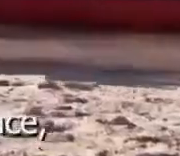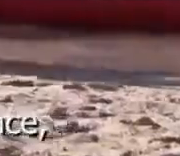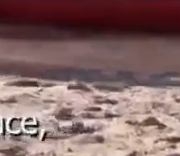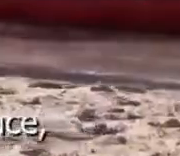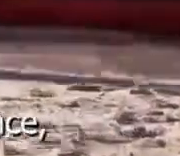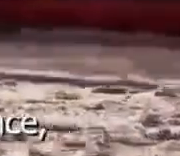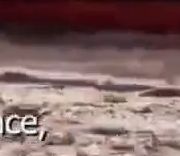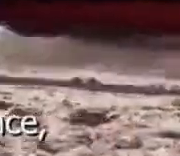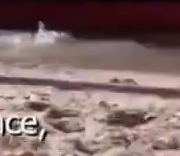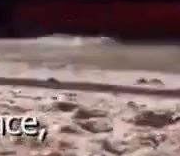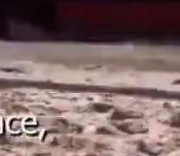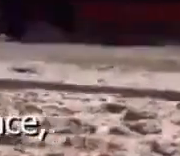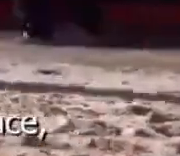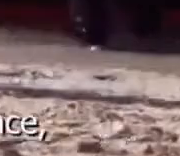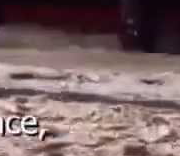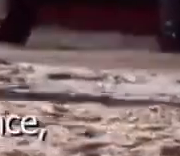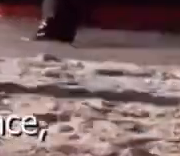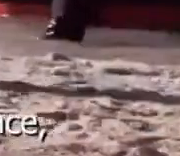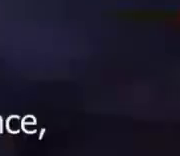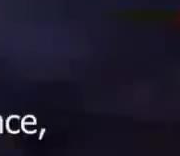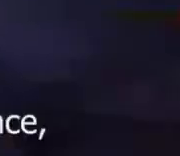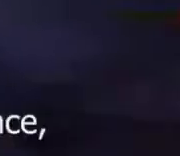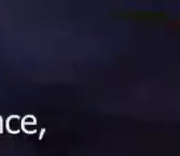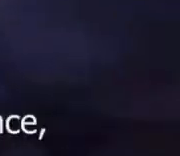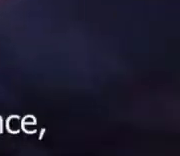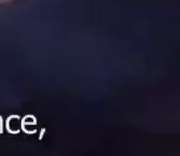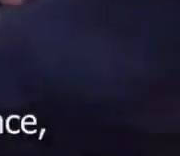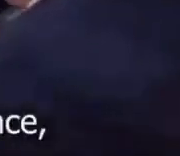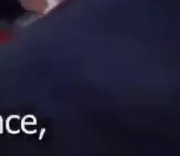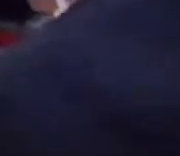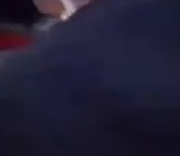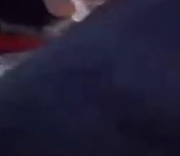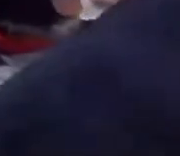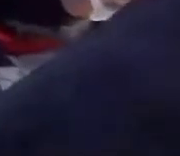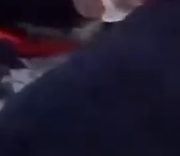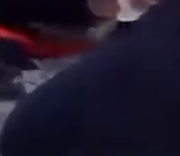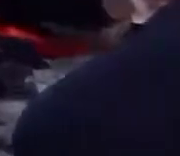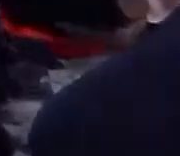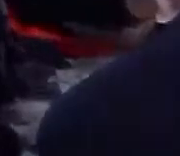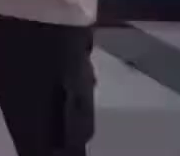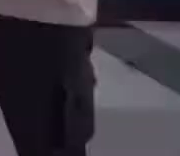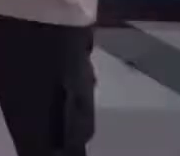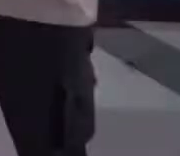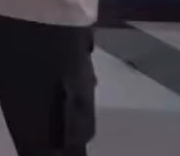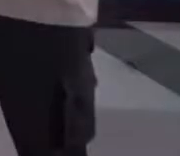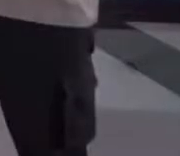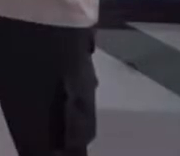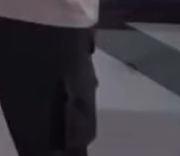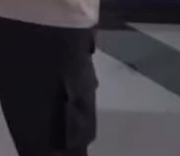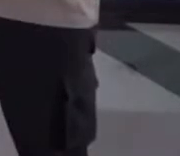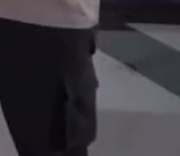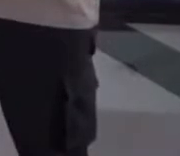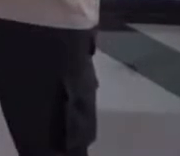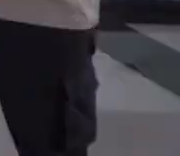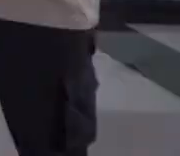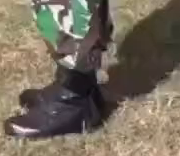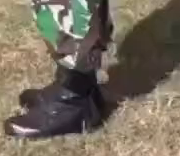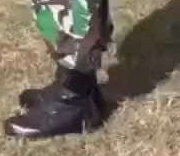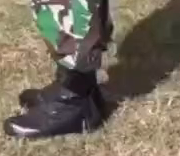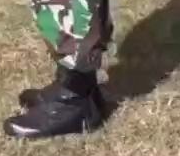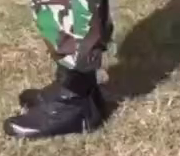kualitasnya dengan mengikuti berbagai jenis pelatihan dan bimbingan teknis baik yang diselenggarakan oleh Kementerian